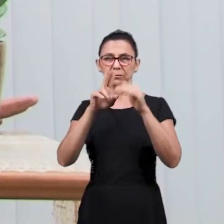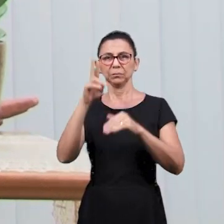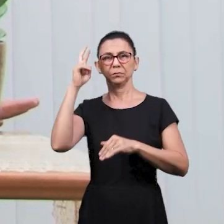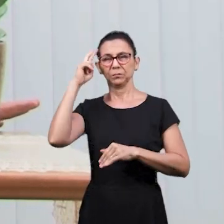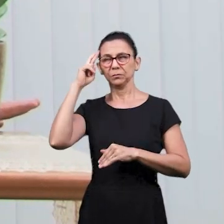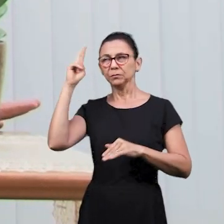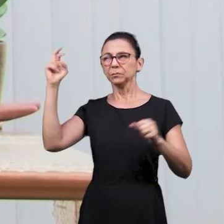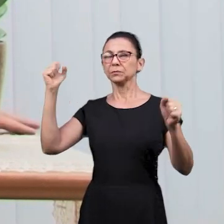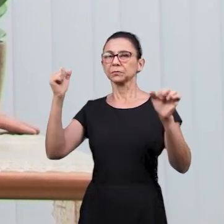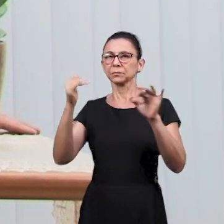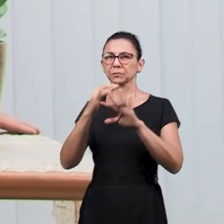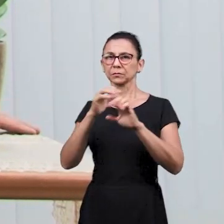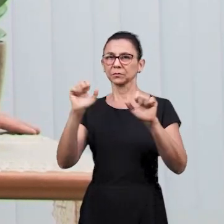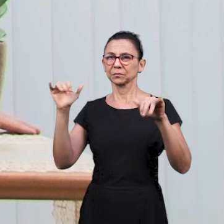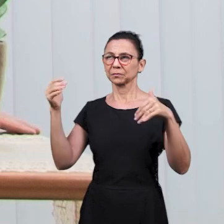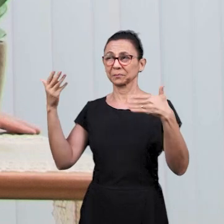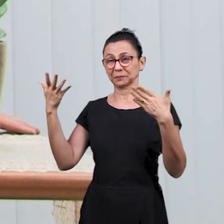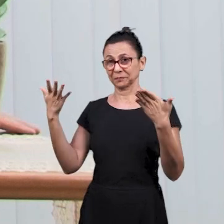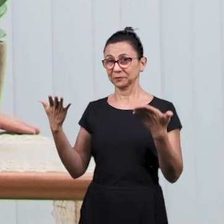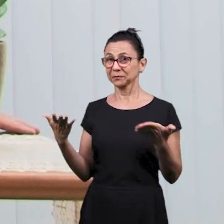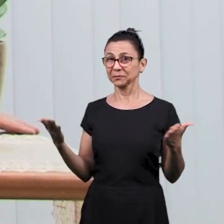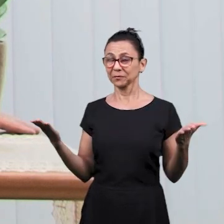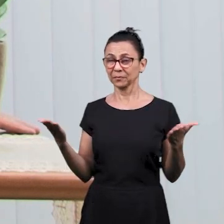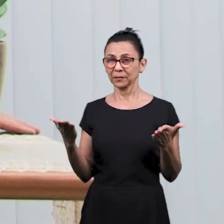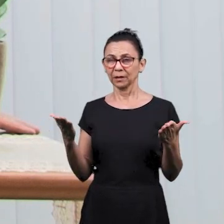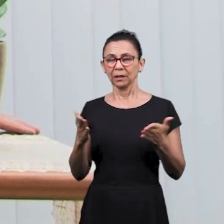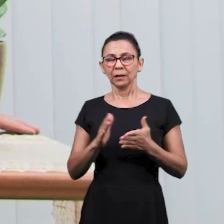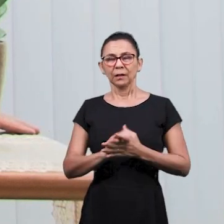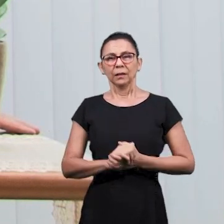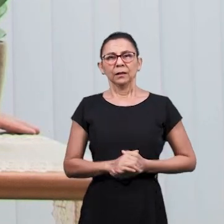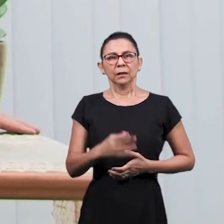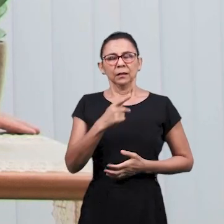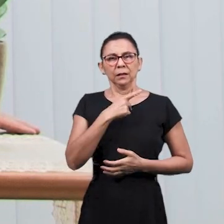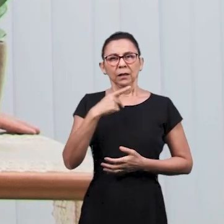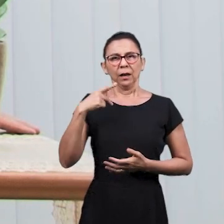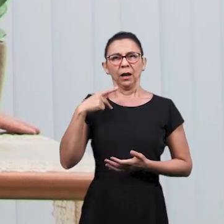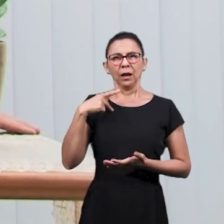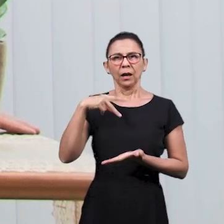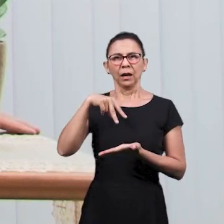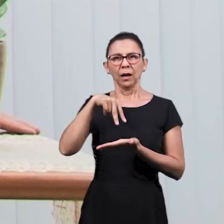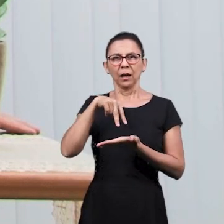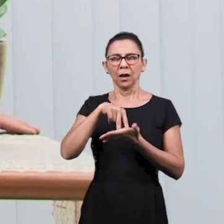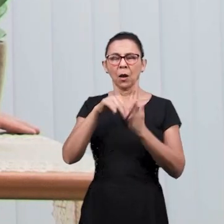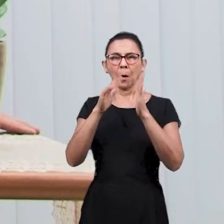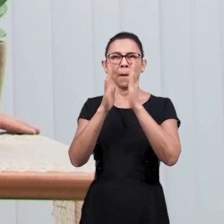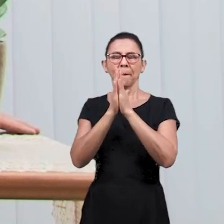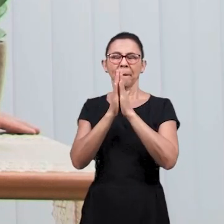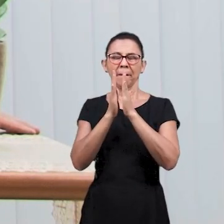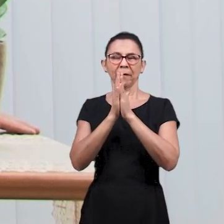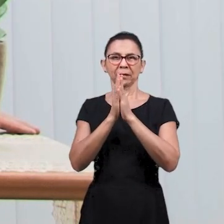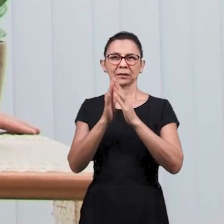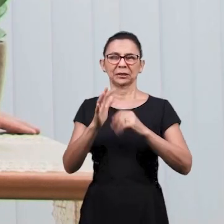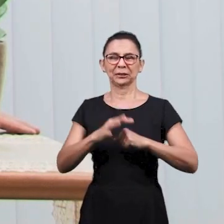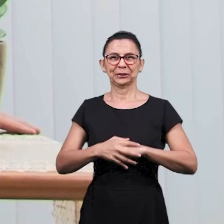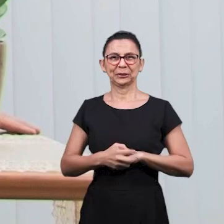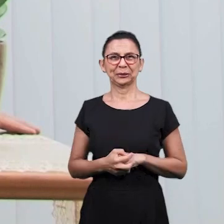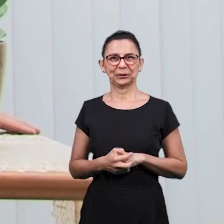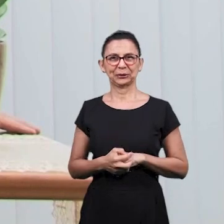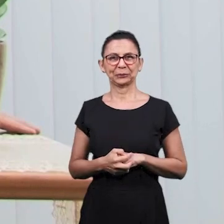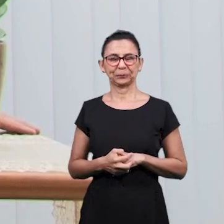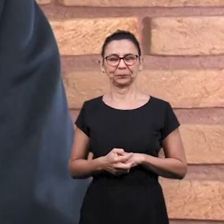помолился. Мы уже прославили Господа, уже спели Господу хвалу. И один из